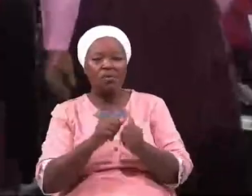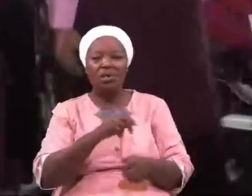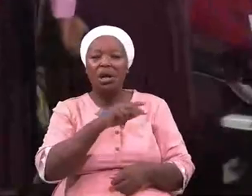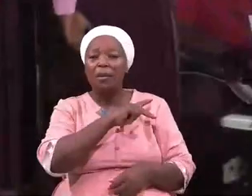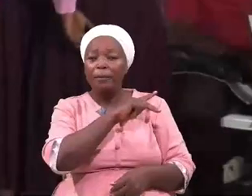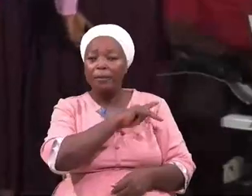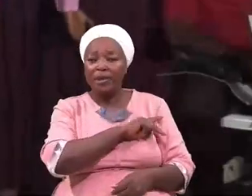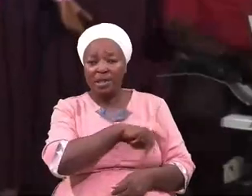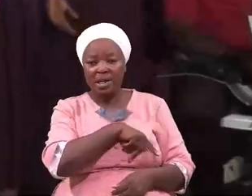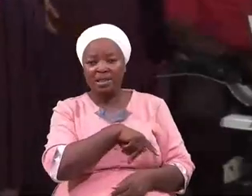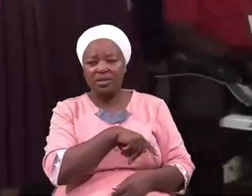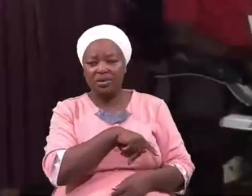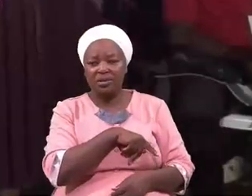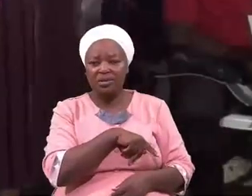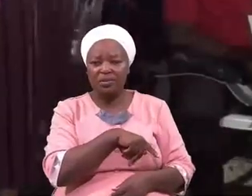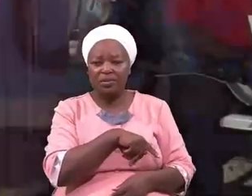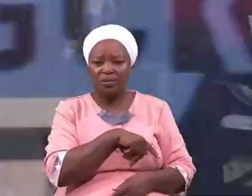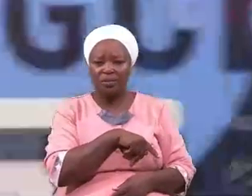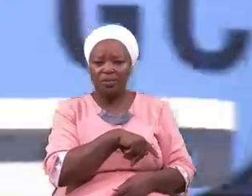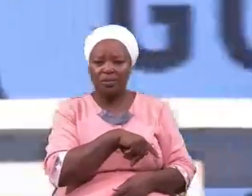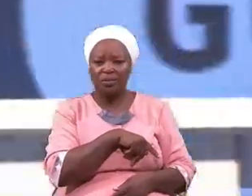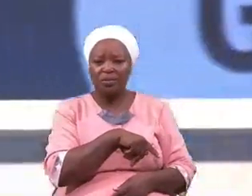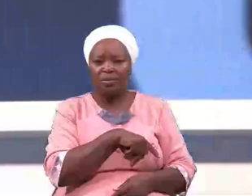Et vous entendez avec la